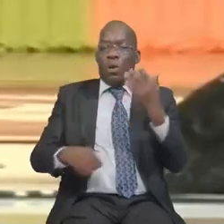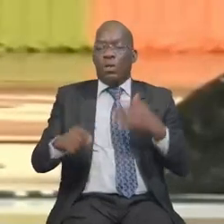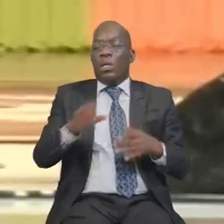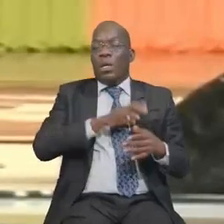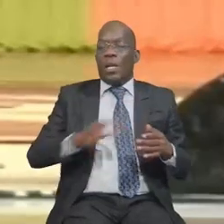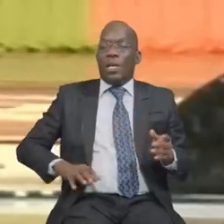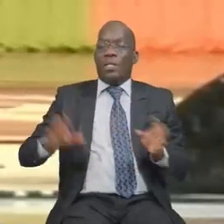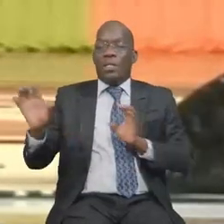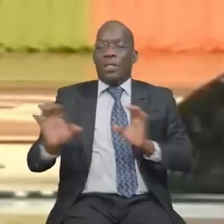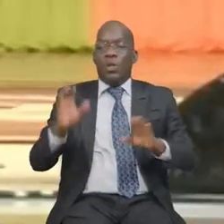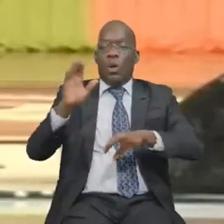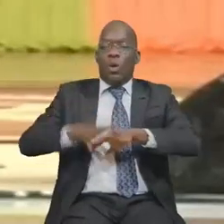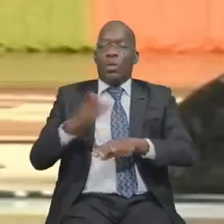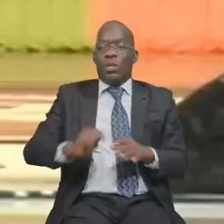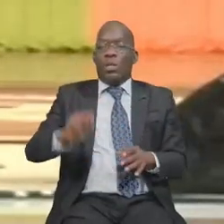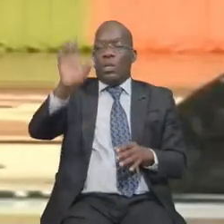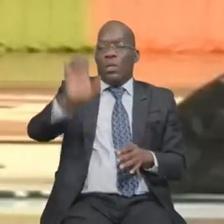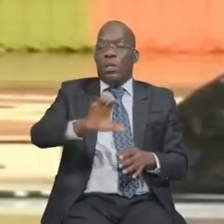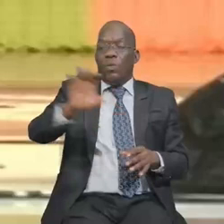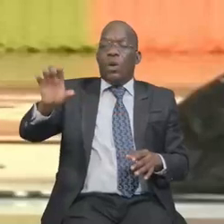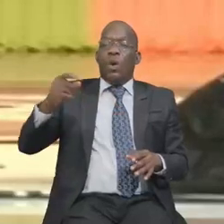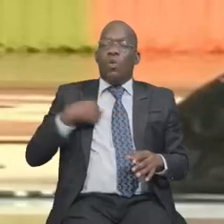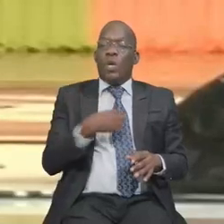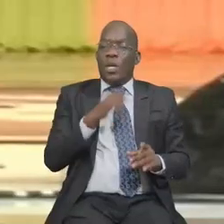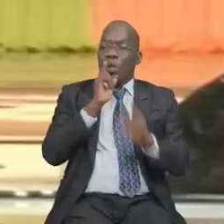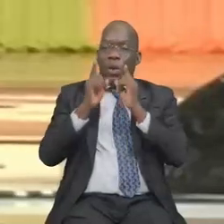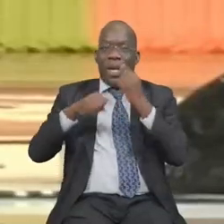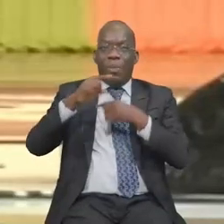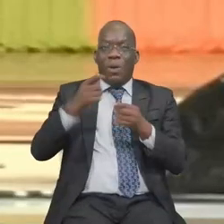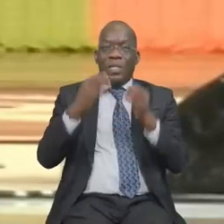parlons de la honte qu'il a portée.